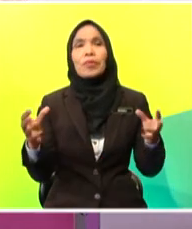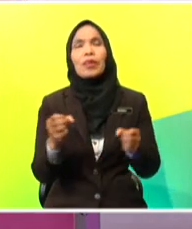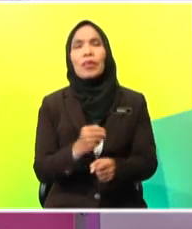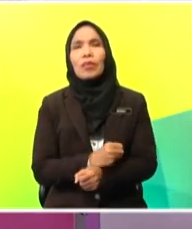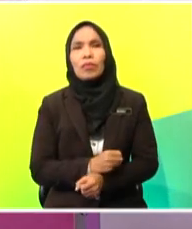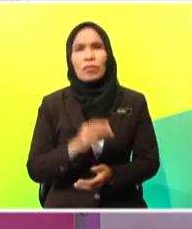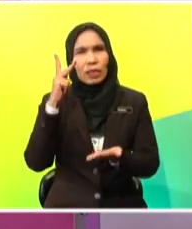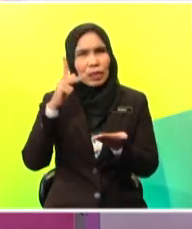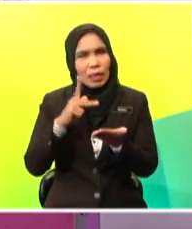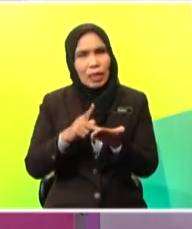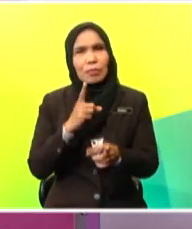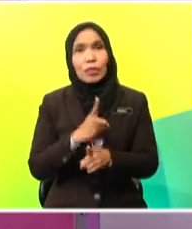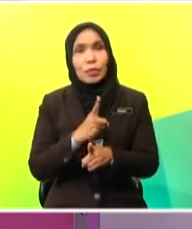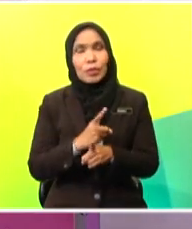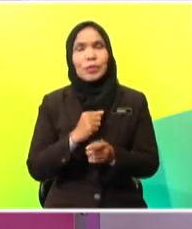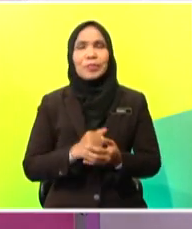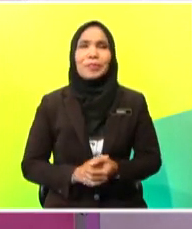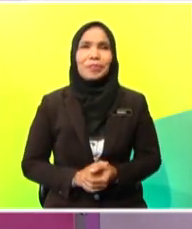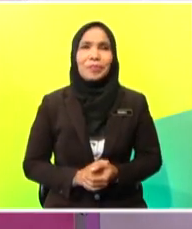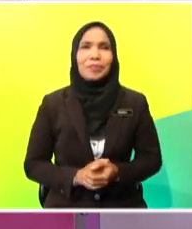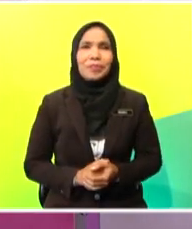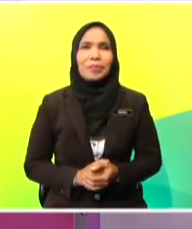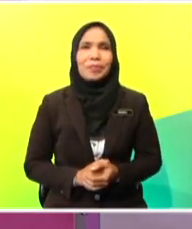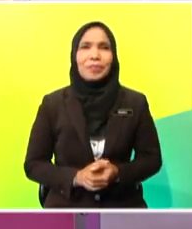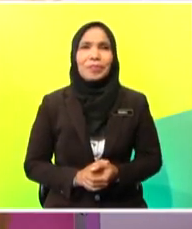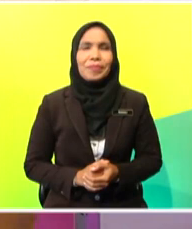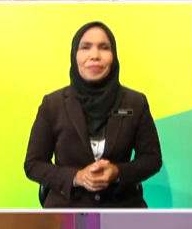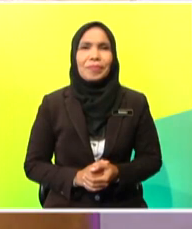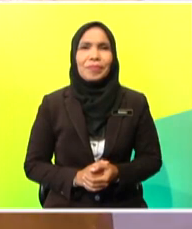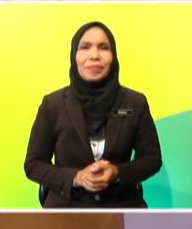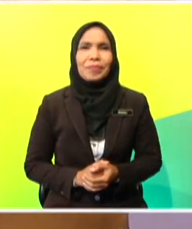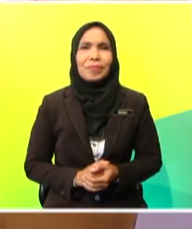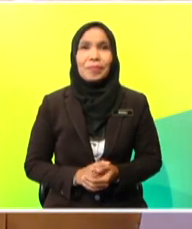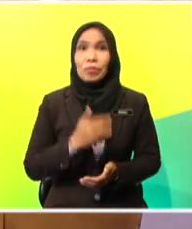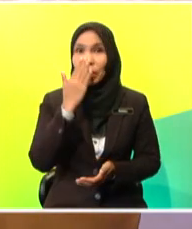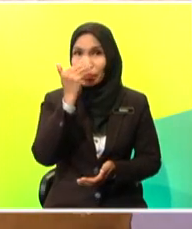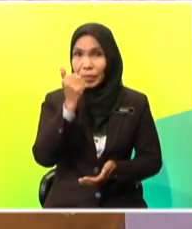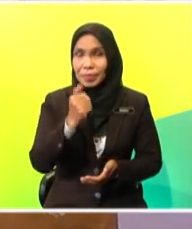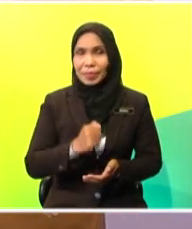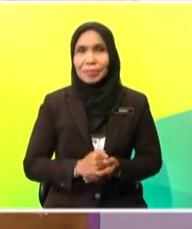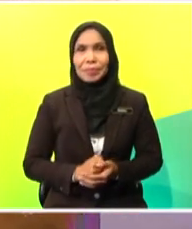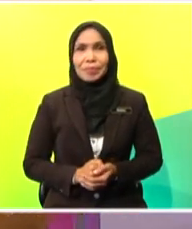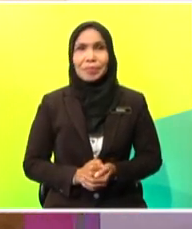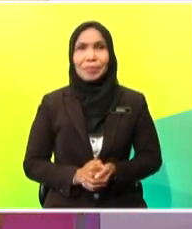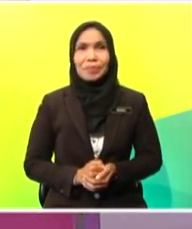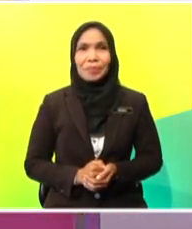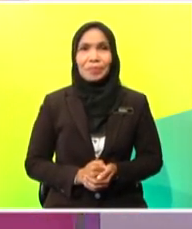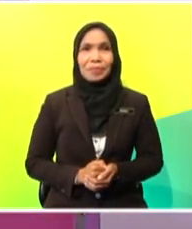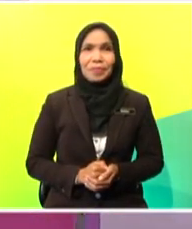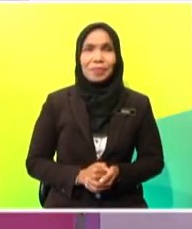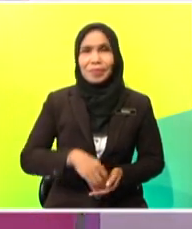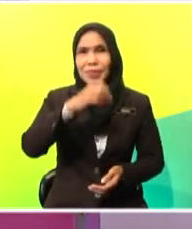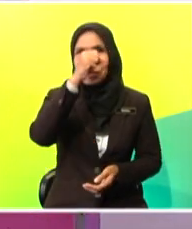macam mana Ih kayak ngatinah huruf sebab begitu Kena kenal huruf apa Jagung